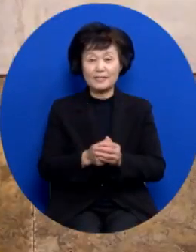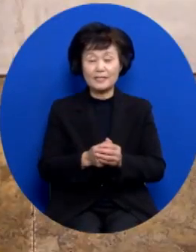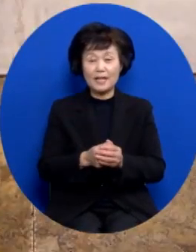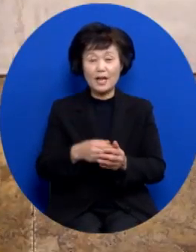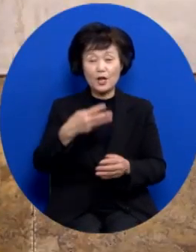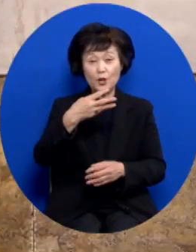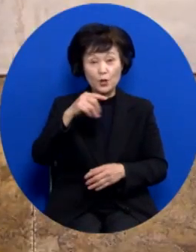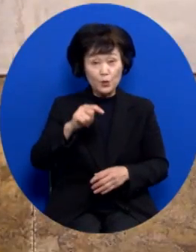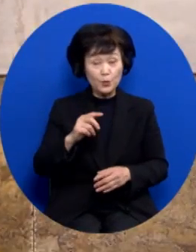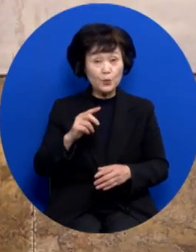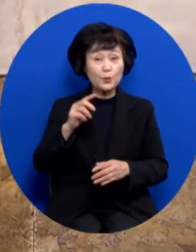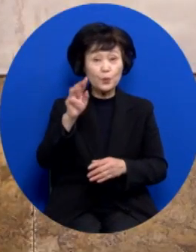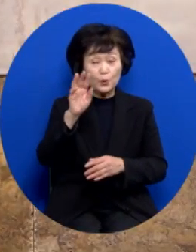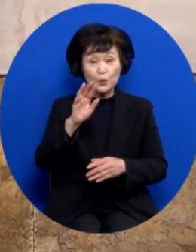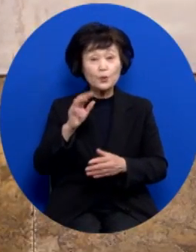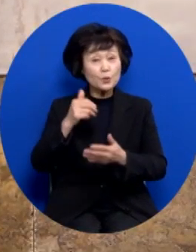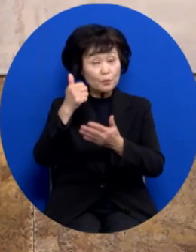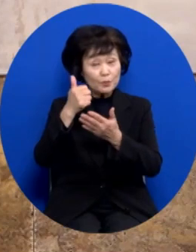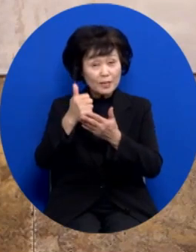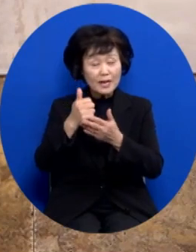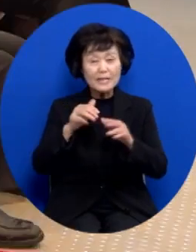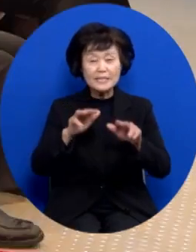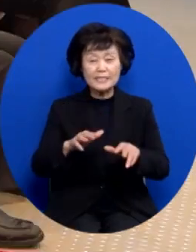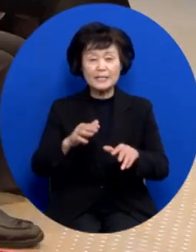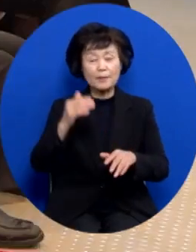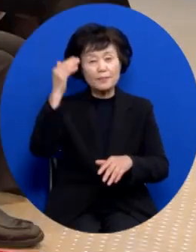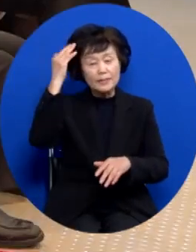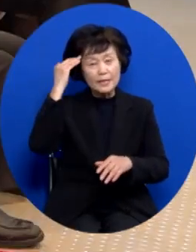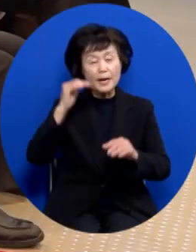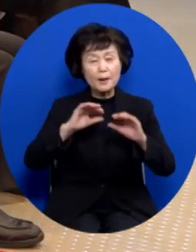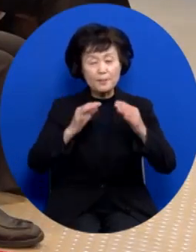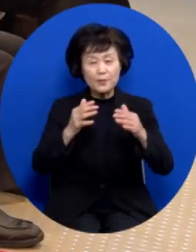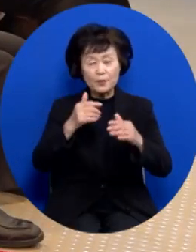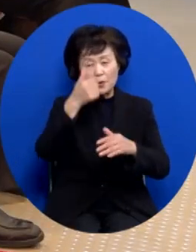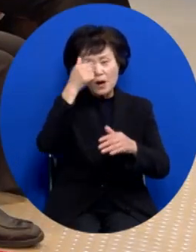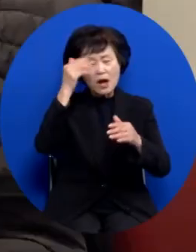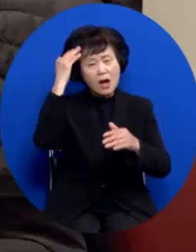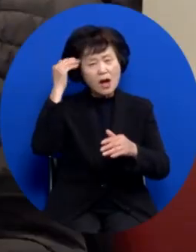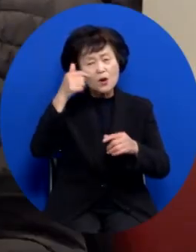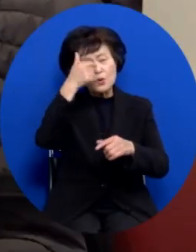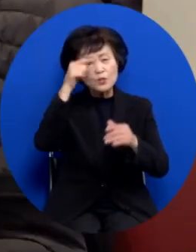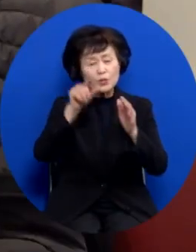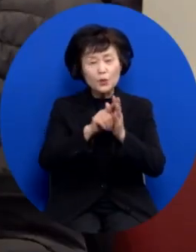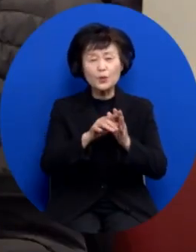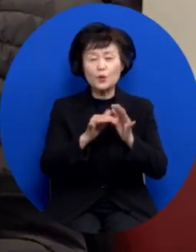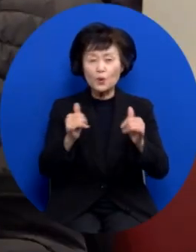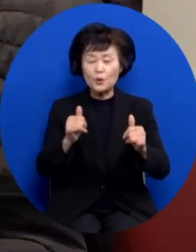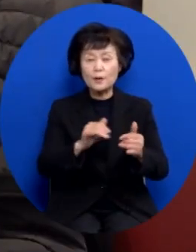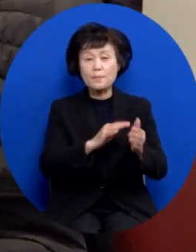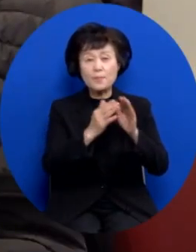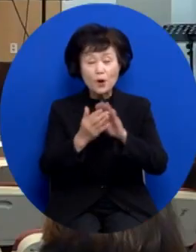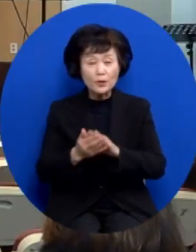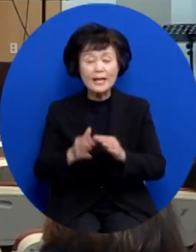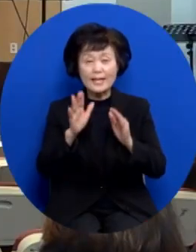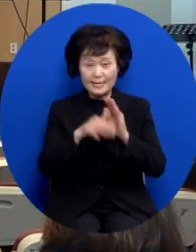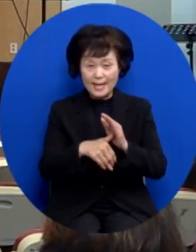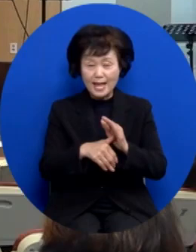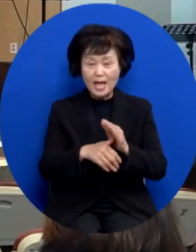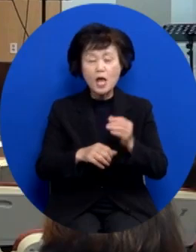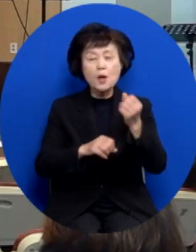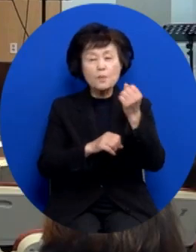뉴욕모총회장은 지금 한국교회는 대전환기에 있다며 한국교회가 본질로 돌아가야 한다고 말했습니다